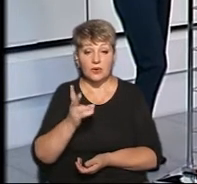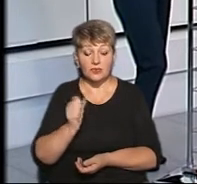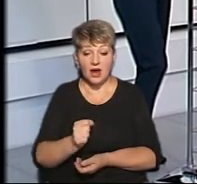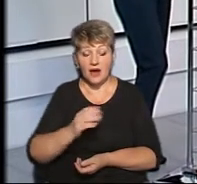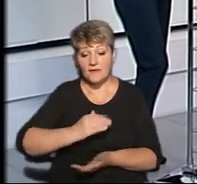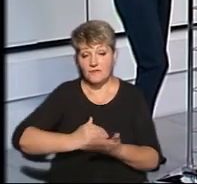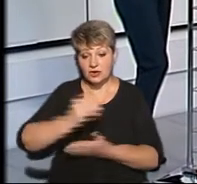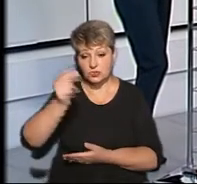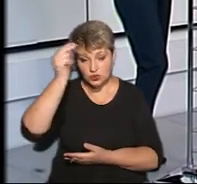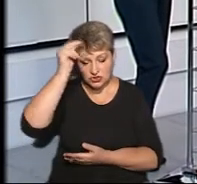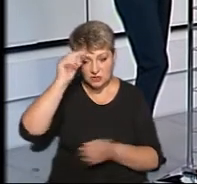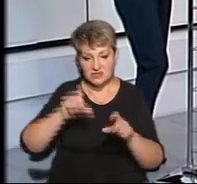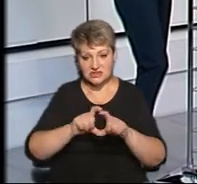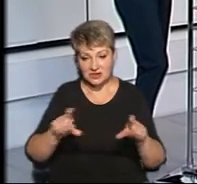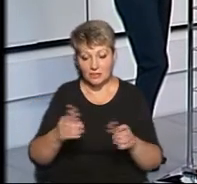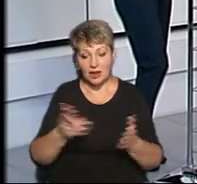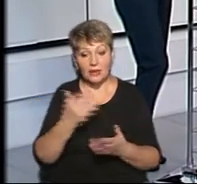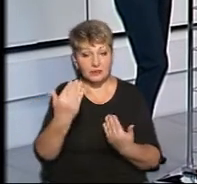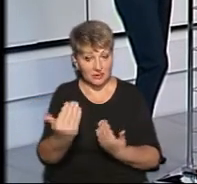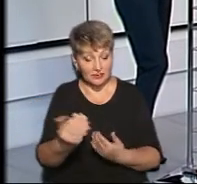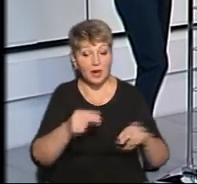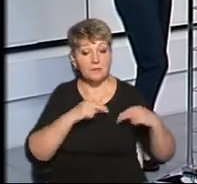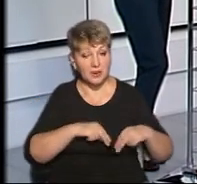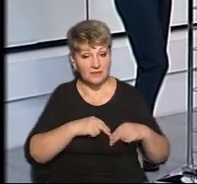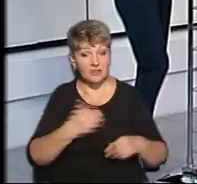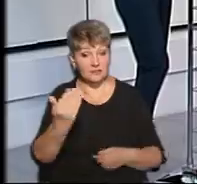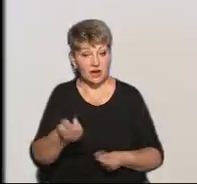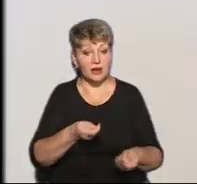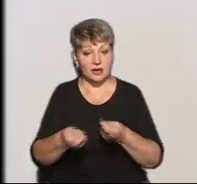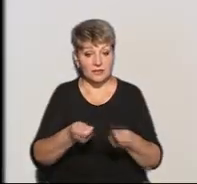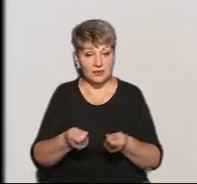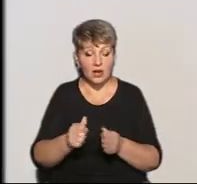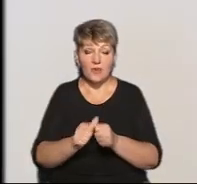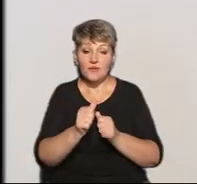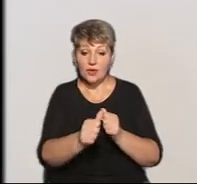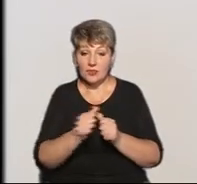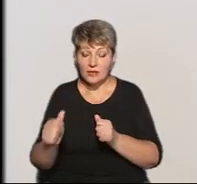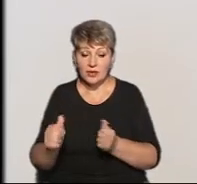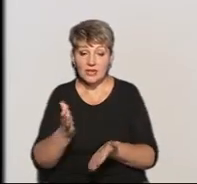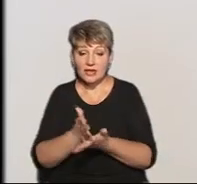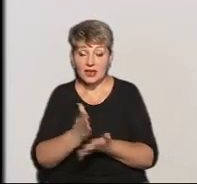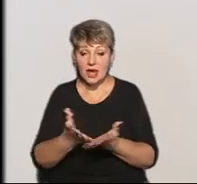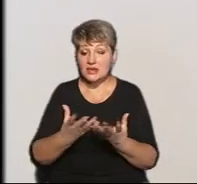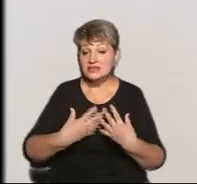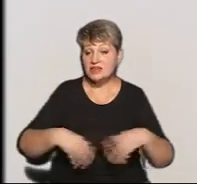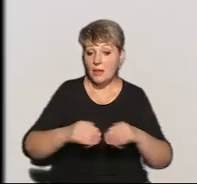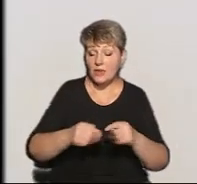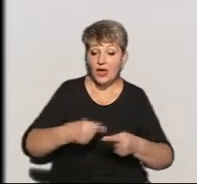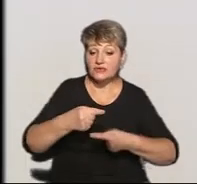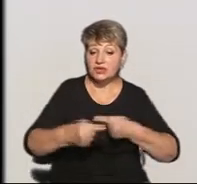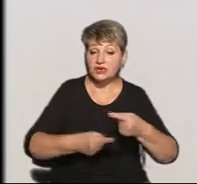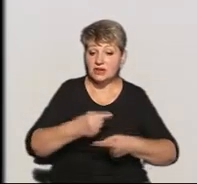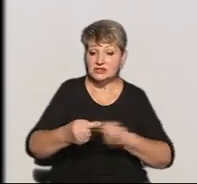вишу, в якому ви працюєте, і керівником, одним з керівників якого ви є, на окремих кафедрах склалися сімейні,